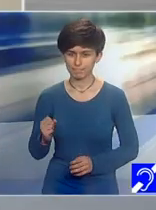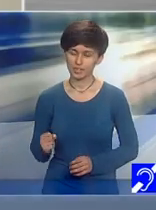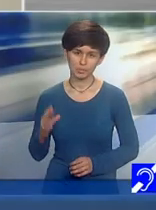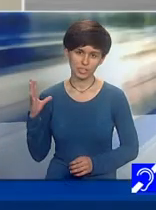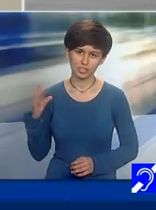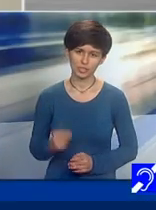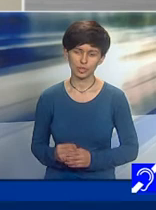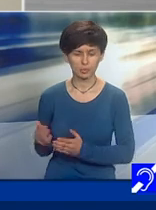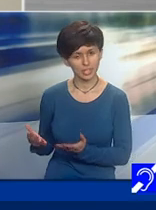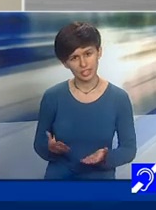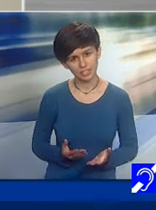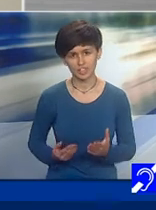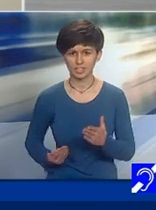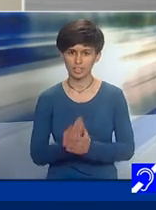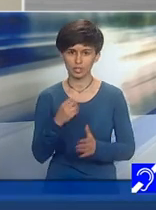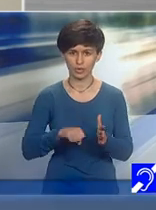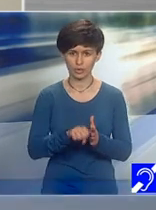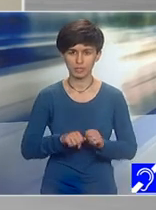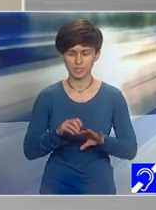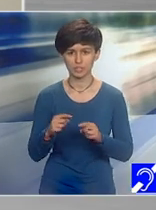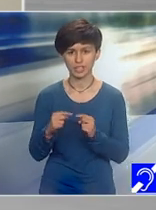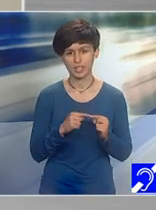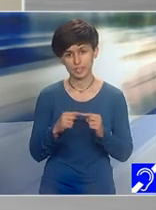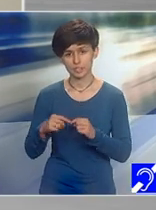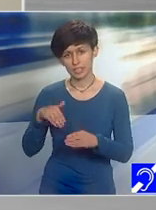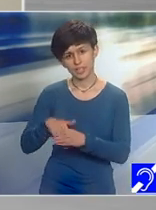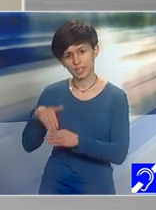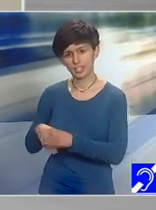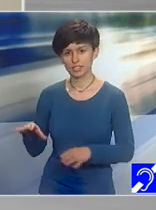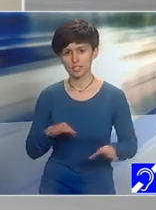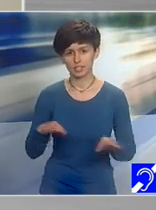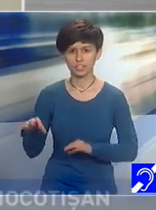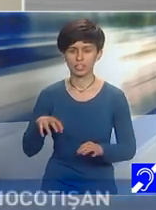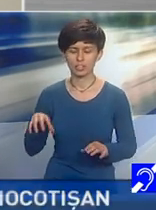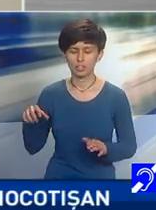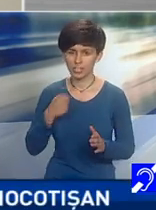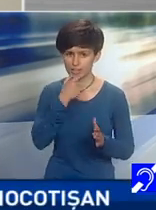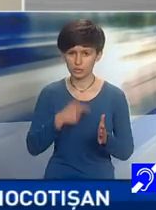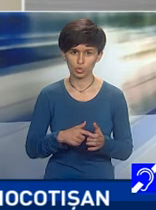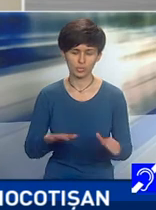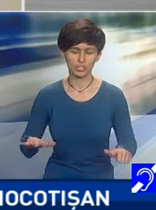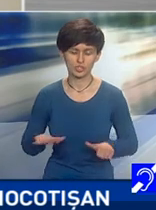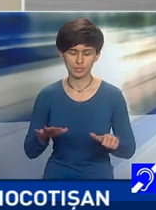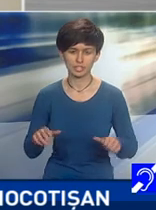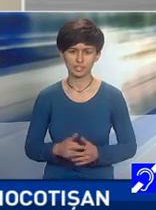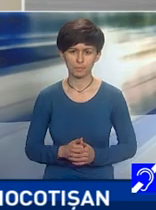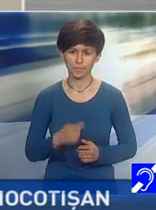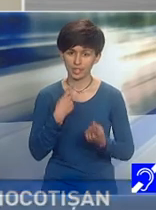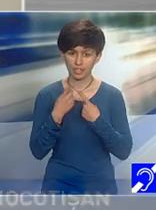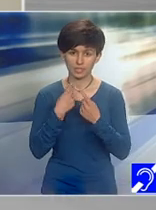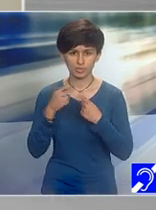Doamnelor, domnilor, bună ziua, bun găsit la o nouă ediție a emisiunii de dezbateri electorale Alegeri Locale 2016. Discutăm astăzi